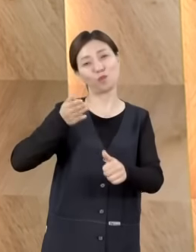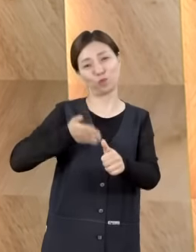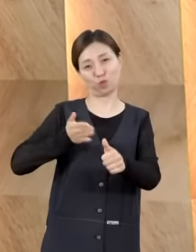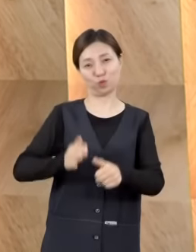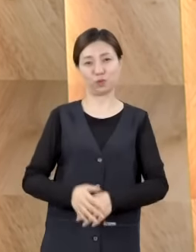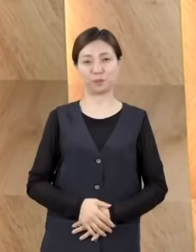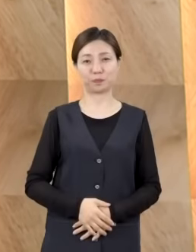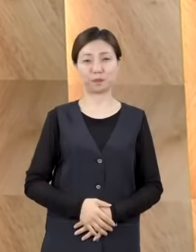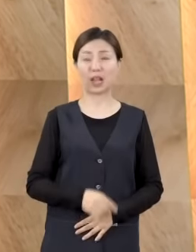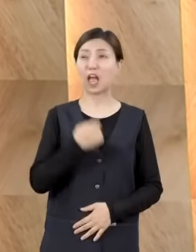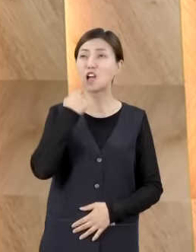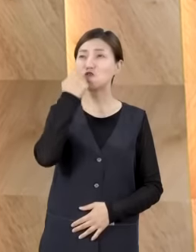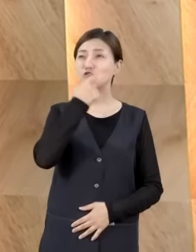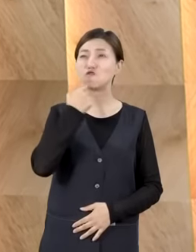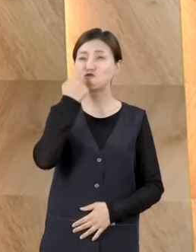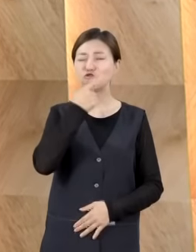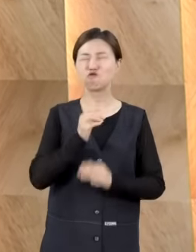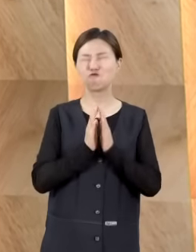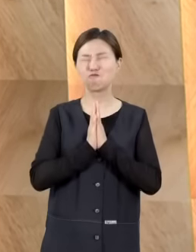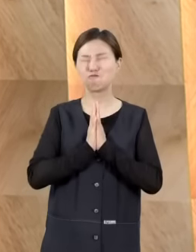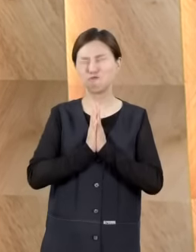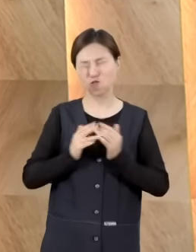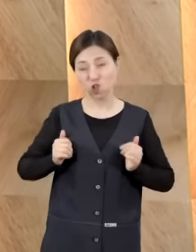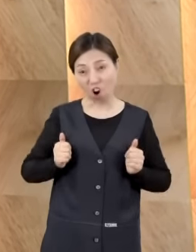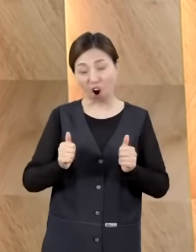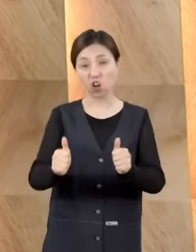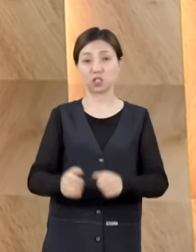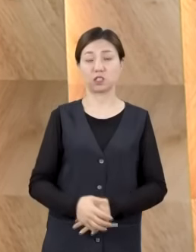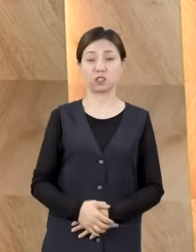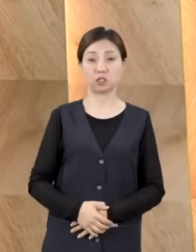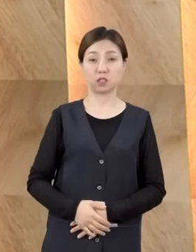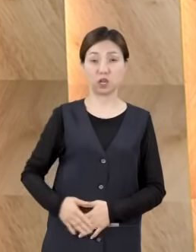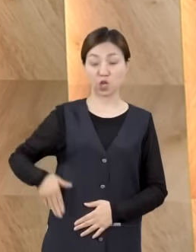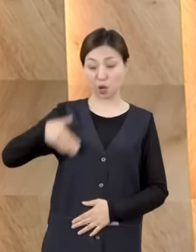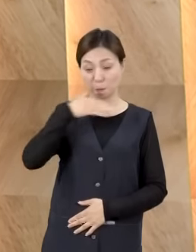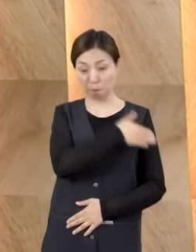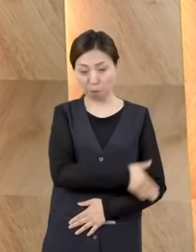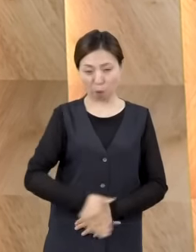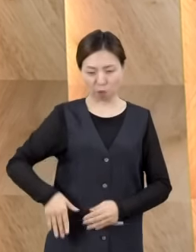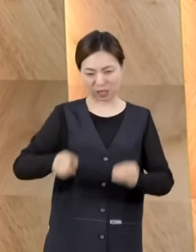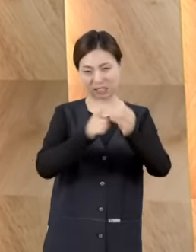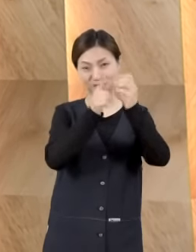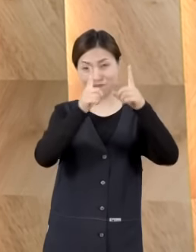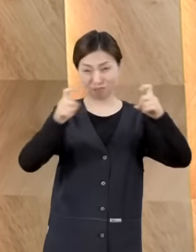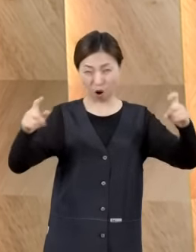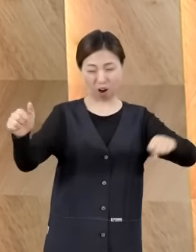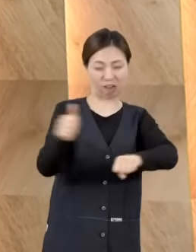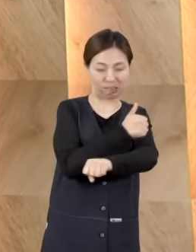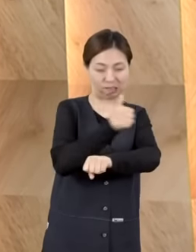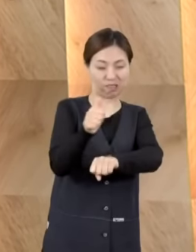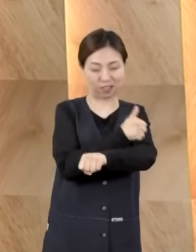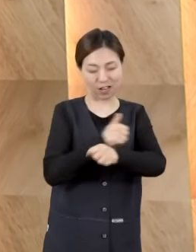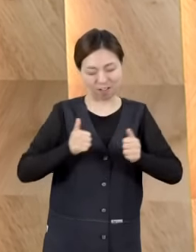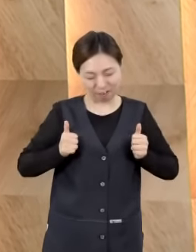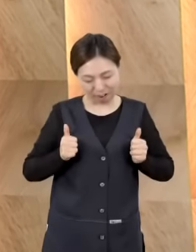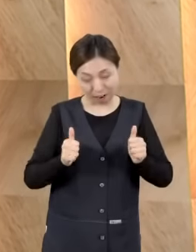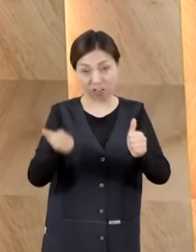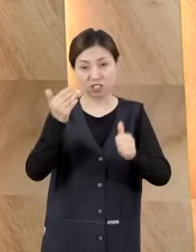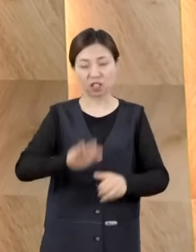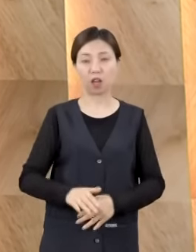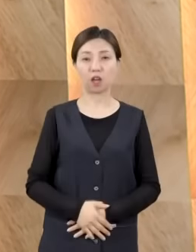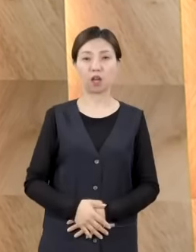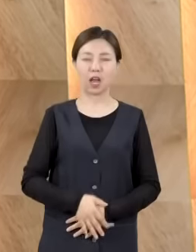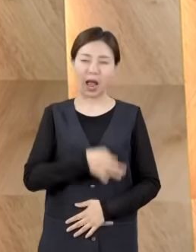보자는 거예요 우리 마음을 내가 입으로는 기도 열심히 하고 몸으로는 절에